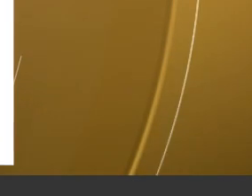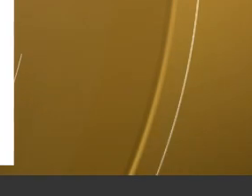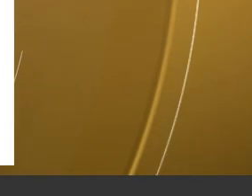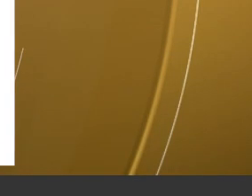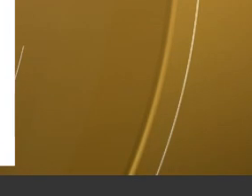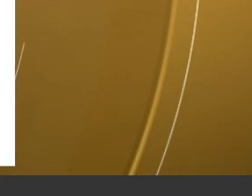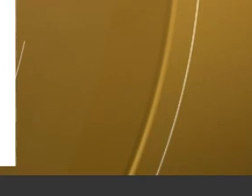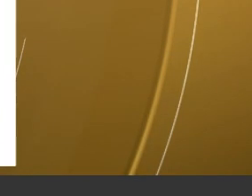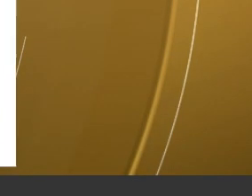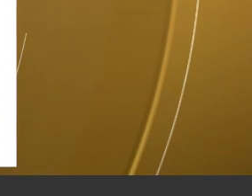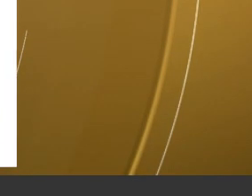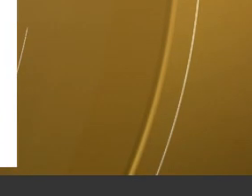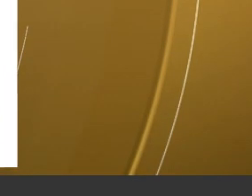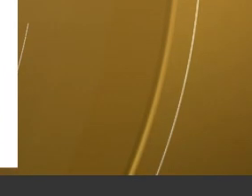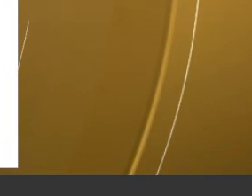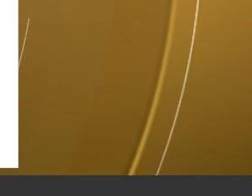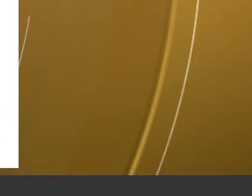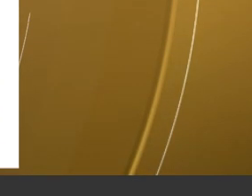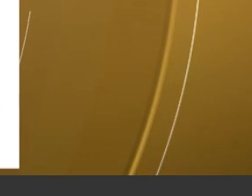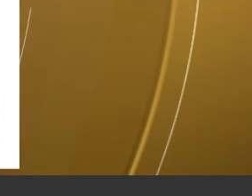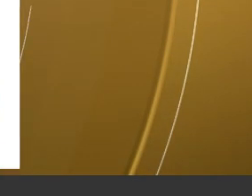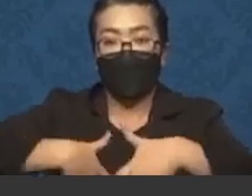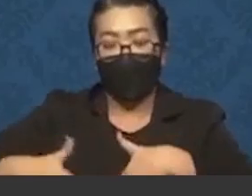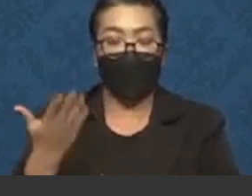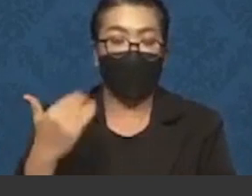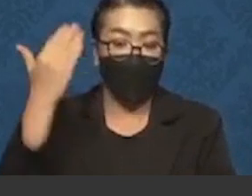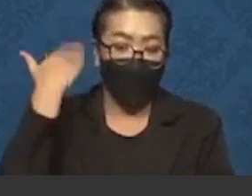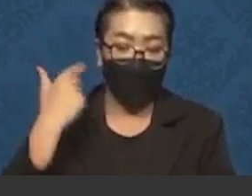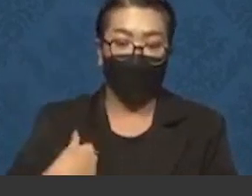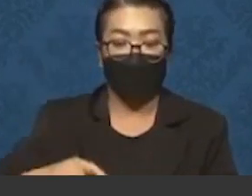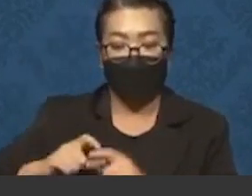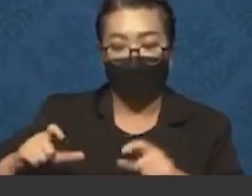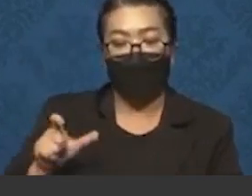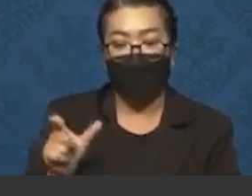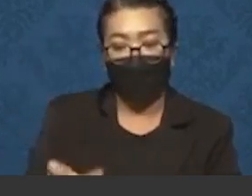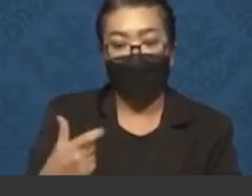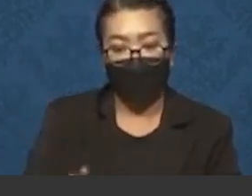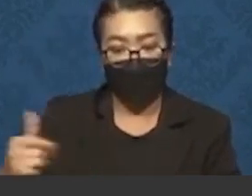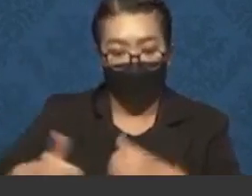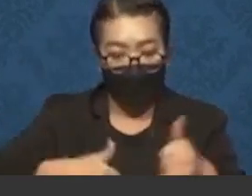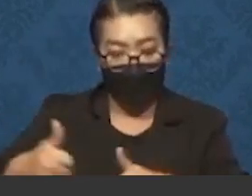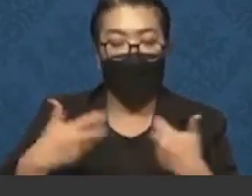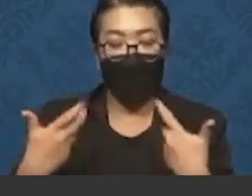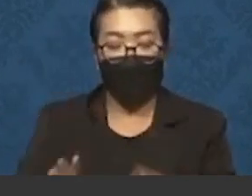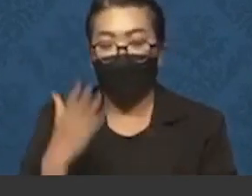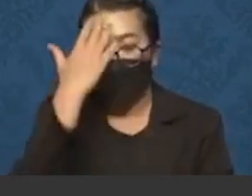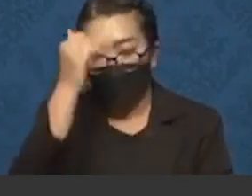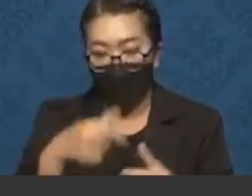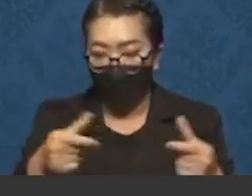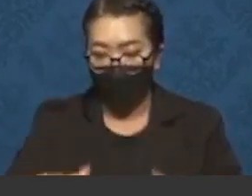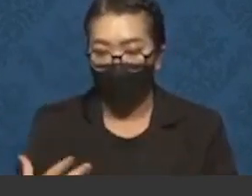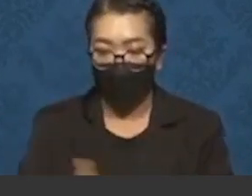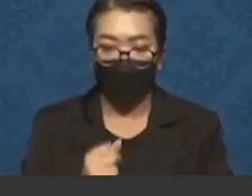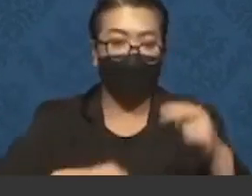ล่าสุดนายวิทเยนมุตตามระได้โพสต์เฟซบุ๊กระบุว่าแฮชแท็กจับตาสภาล่มส.ส.ประชุมสัปดาห์ละแค่2วัน